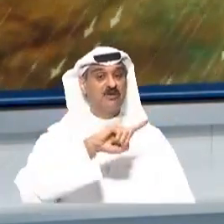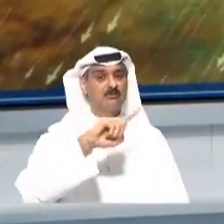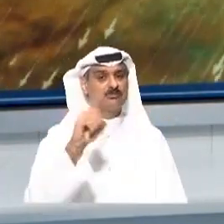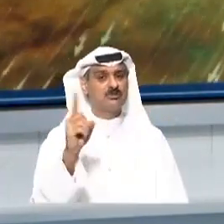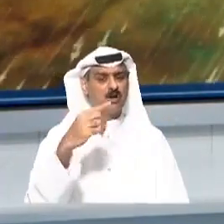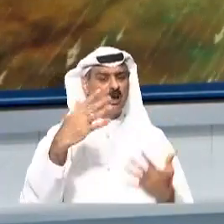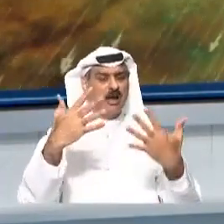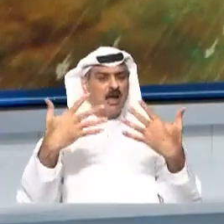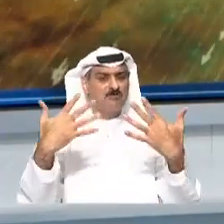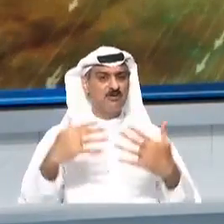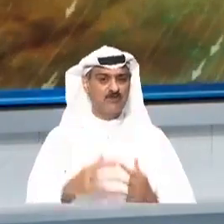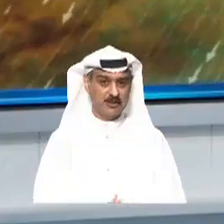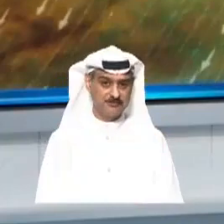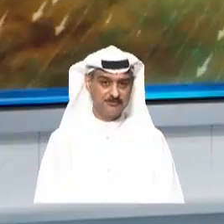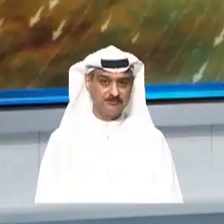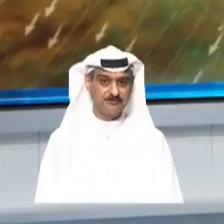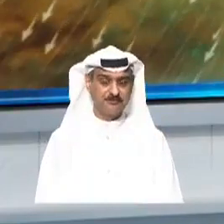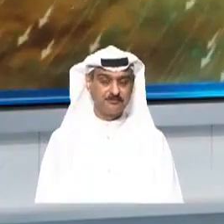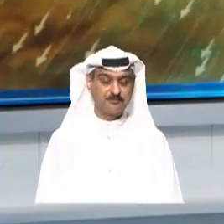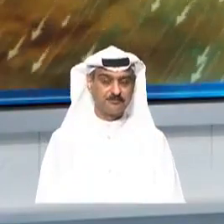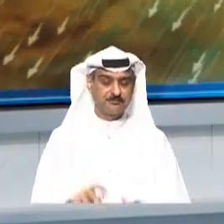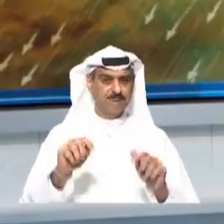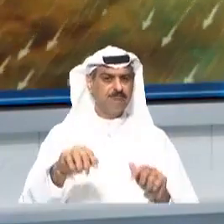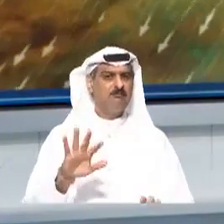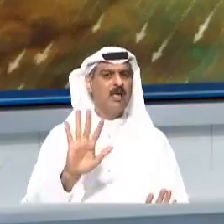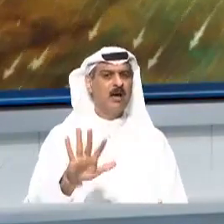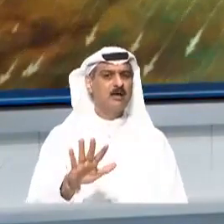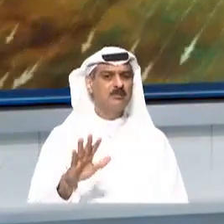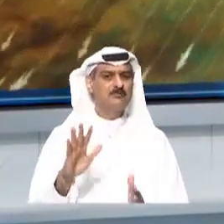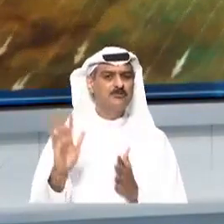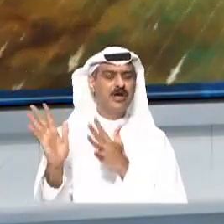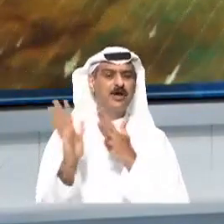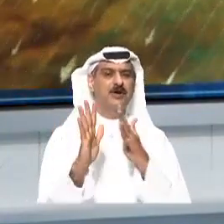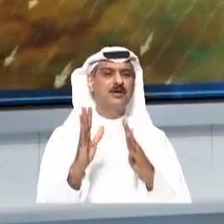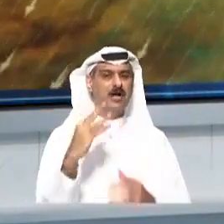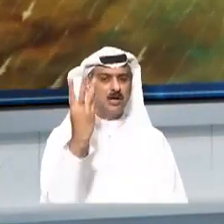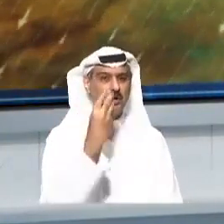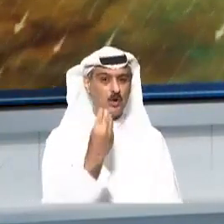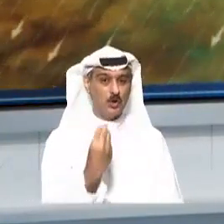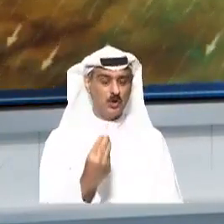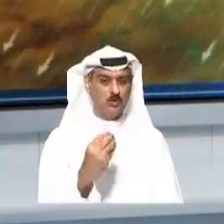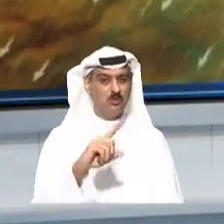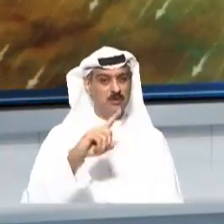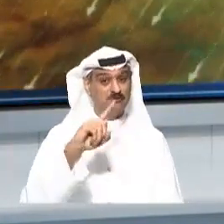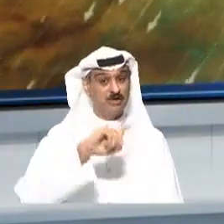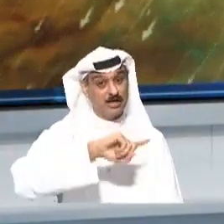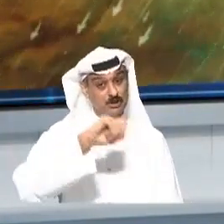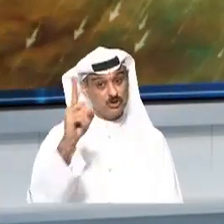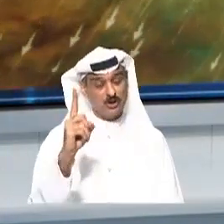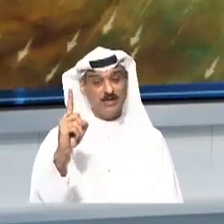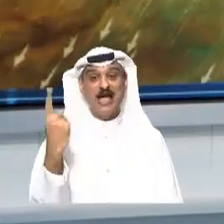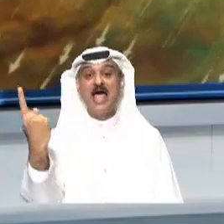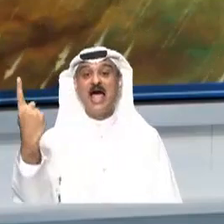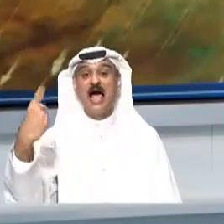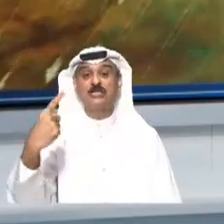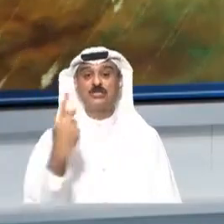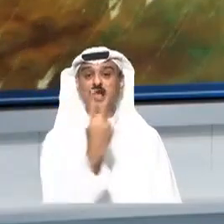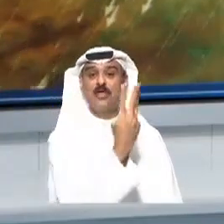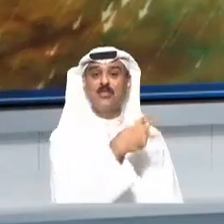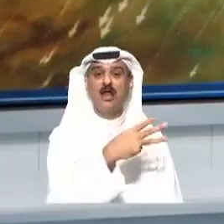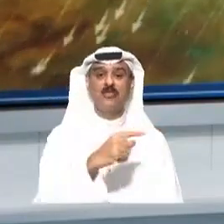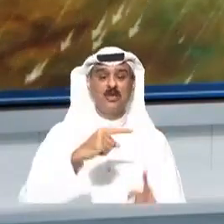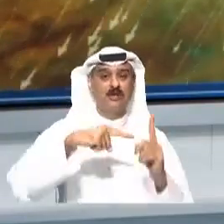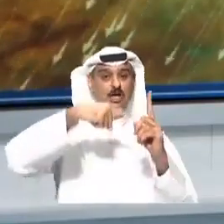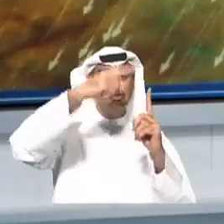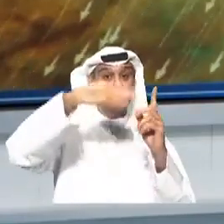الجنوبية الشرقية من دولة الكويت، ولكن بشكل عام الرياح راح تكون معتدلة من 10 إلى 30 كيلو متر في الساعة. درجات الحرارة